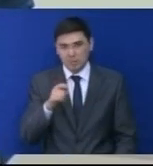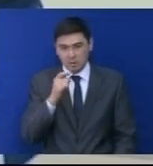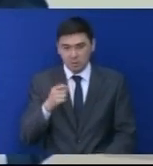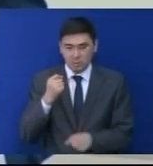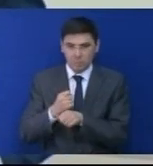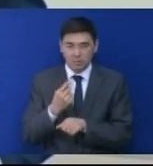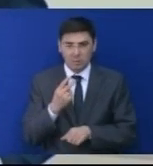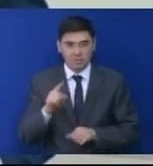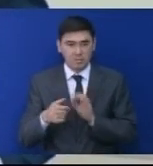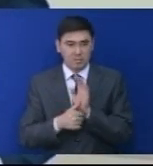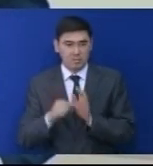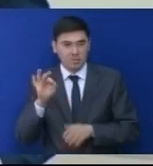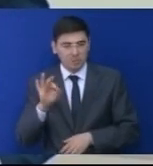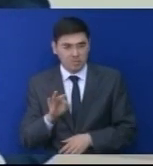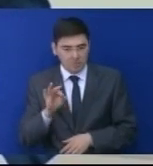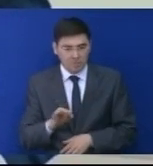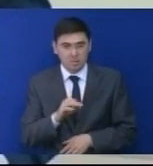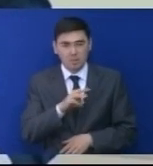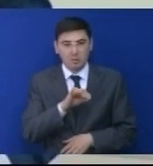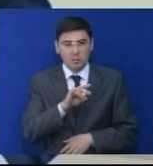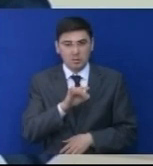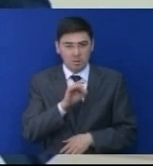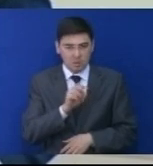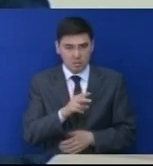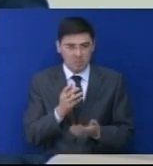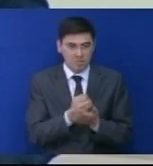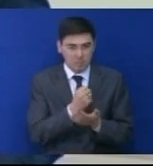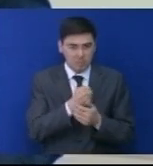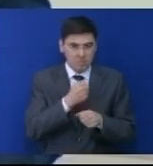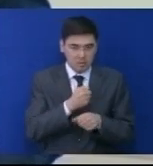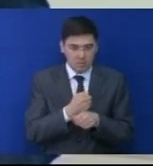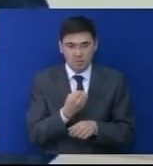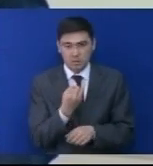өнеркәсібі 2,6%-ке, минералды өнімдер